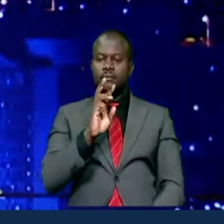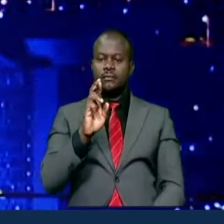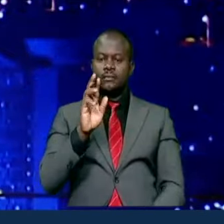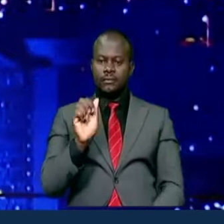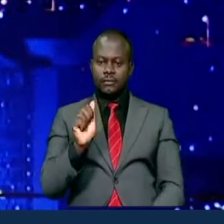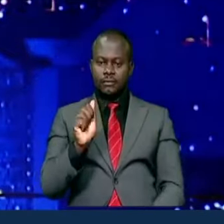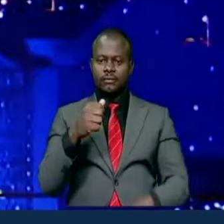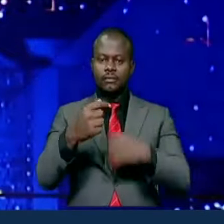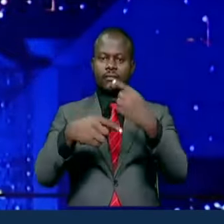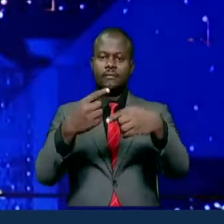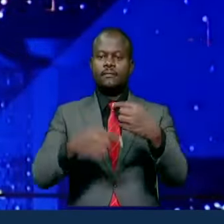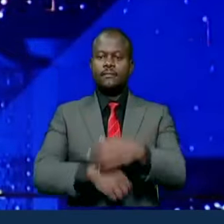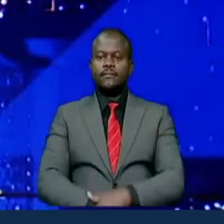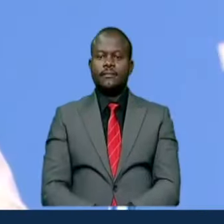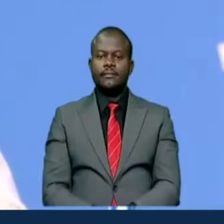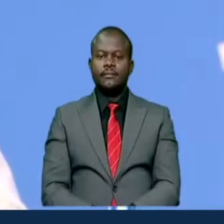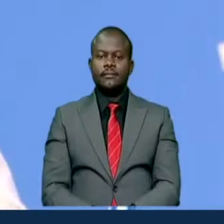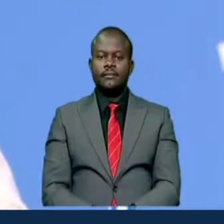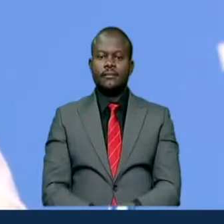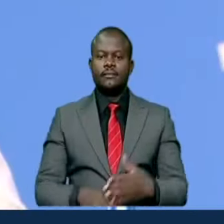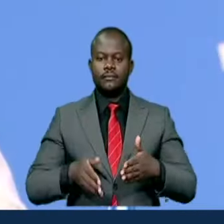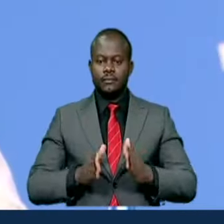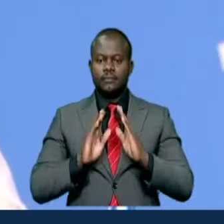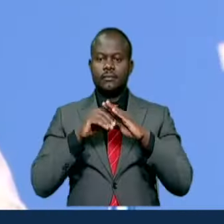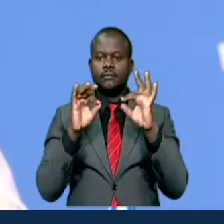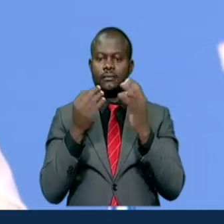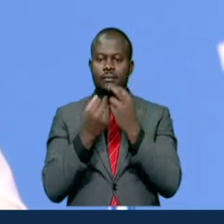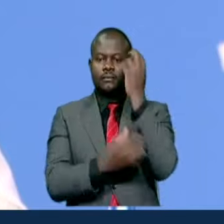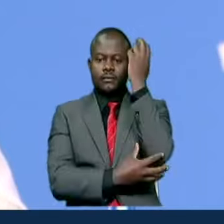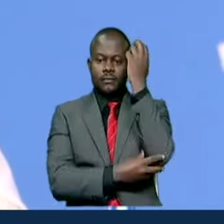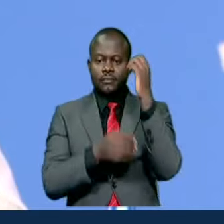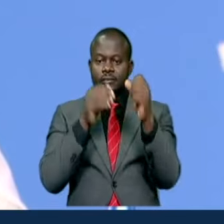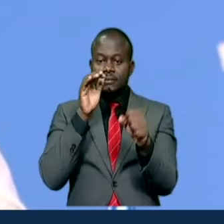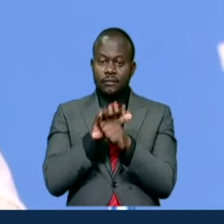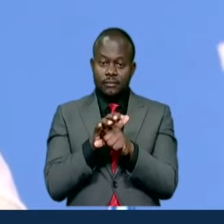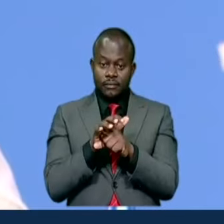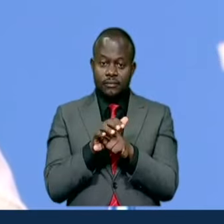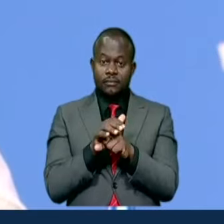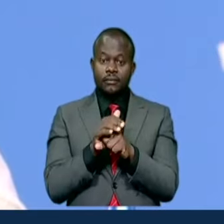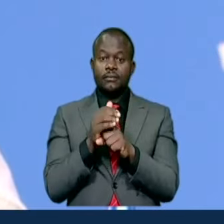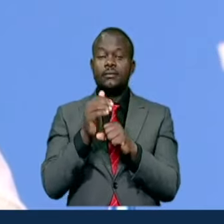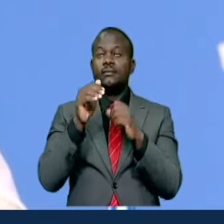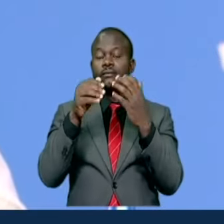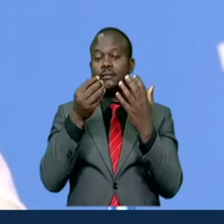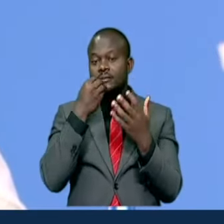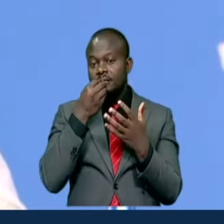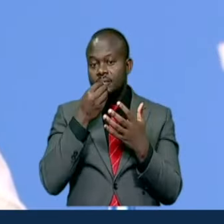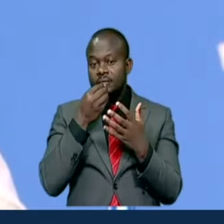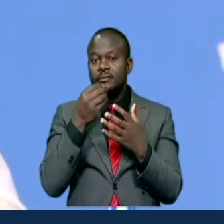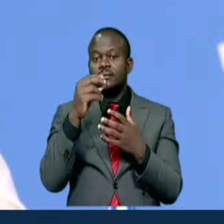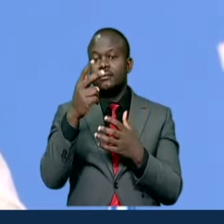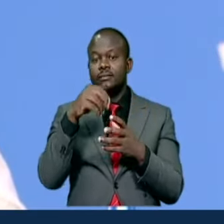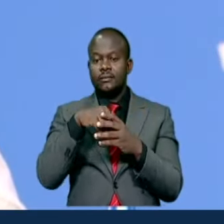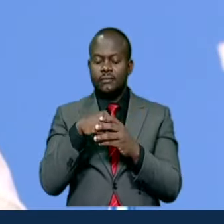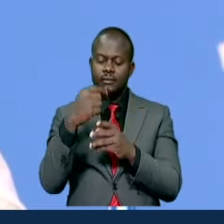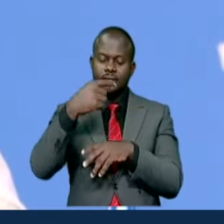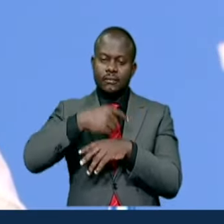Patrick arakomeza. Navukiye mu muryango ukennye cyane, aho kurya kabiri ku munsi byari amateka